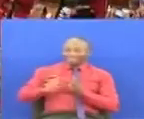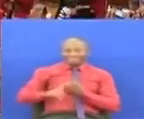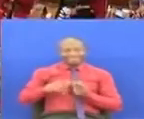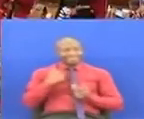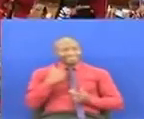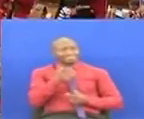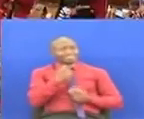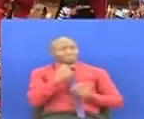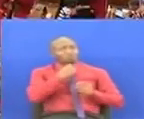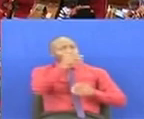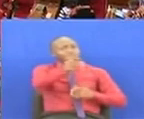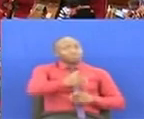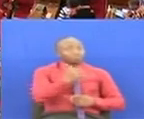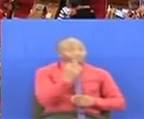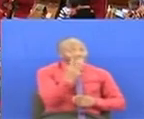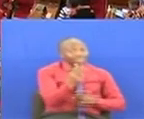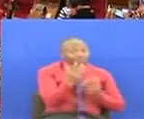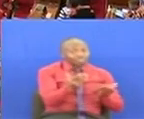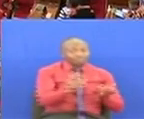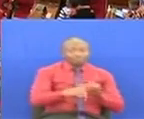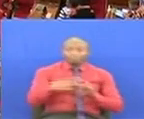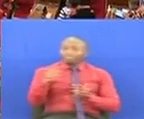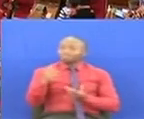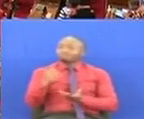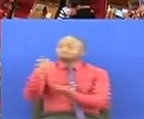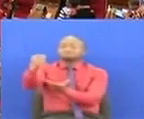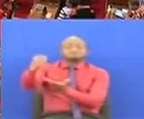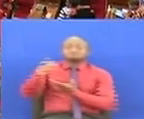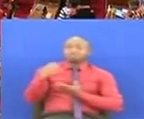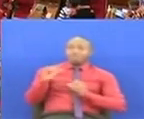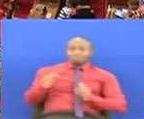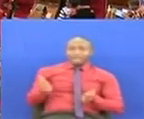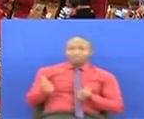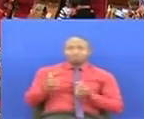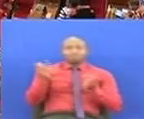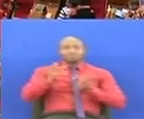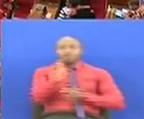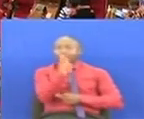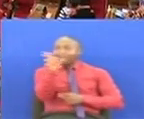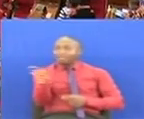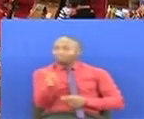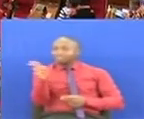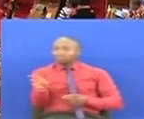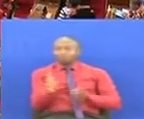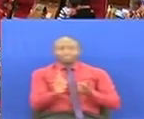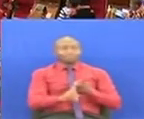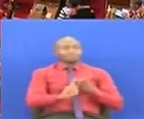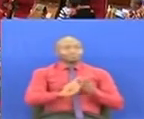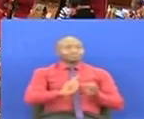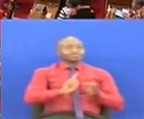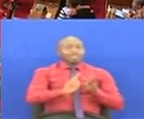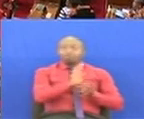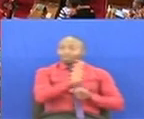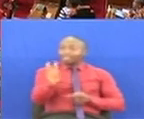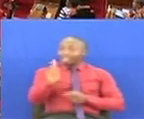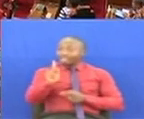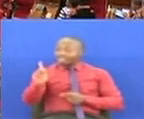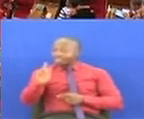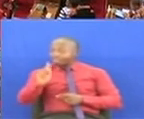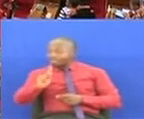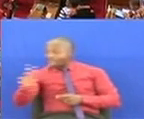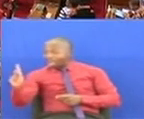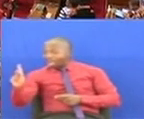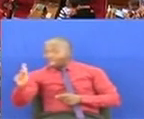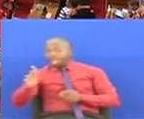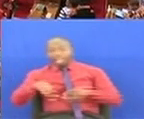ambayo huu ni mwezi wa 3 hatujapatiwa. Lakini pia almashauri ya wilaya ya Kibaha